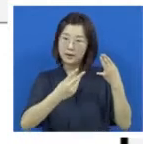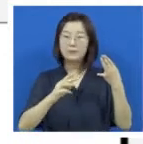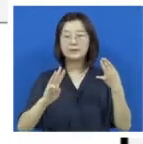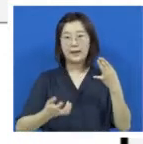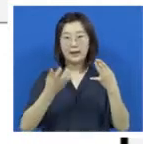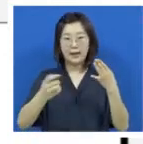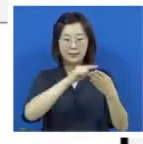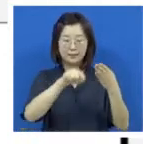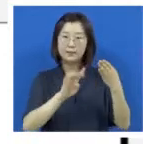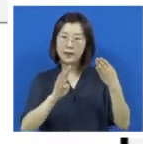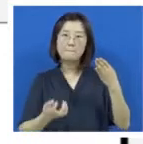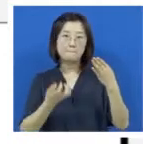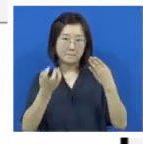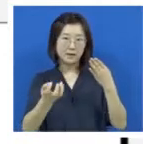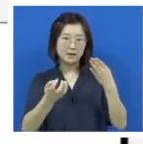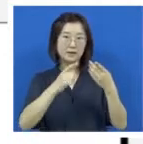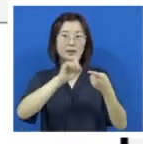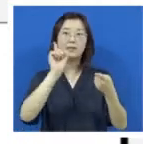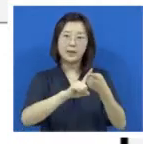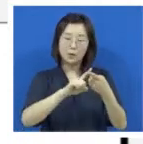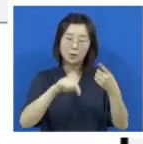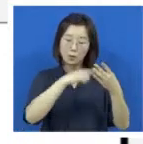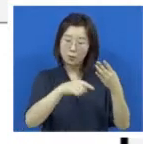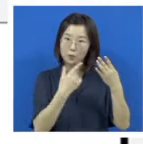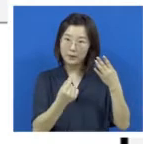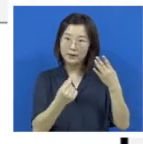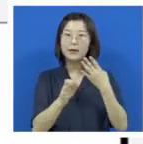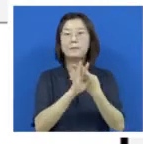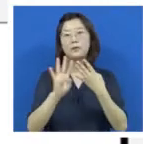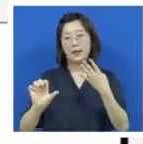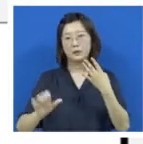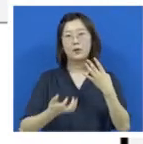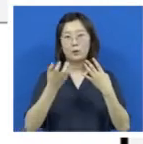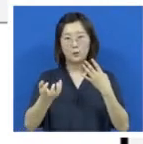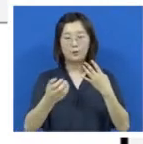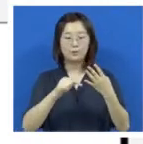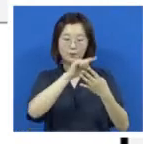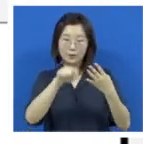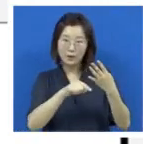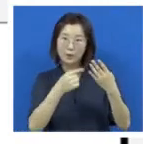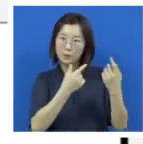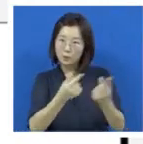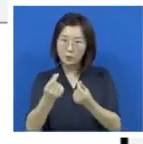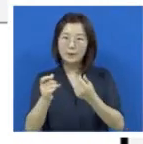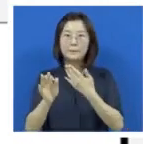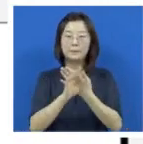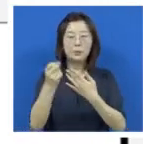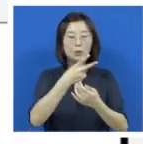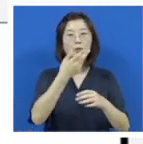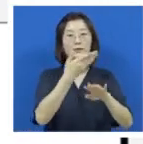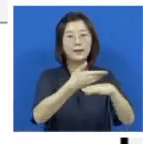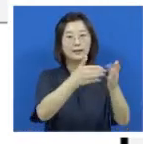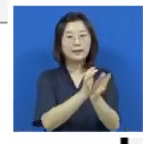요즘 듯한 눈은 다 스캇 앞으로 움직입니다 윤모 가 나온 경우 상대의 말을 잡음 경우